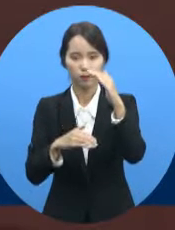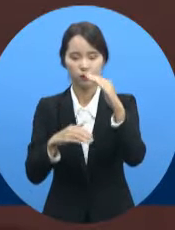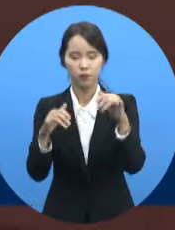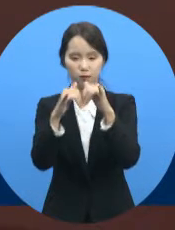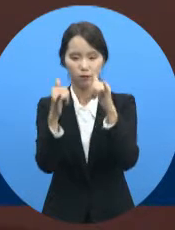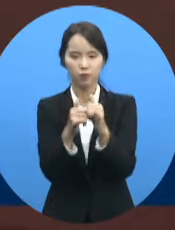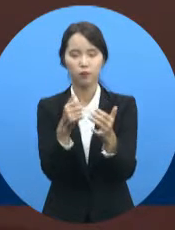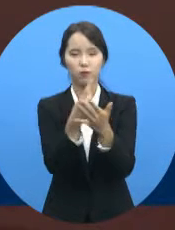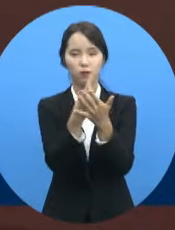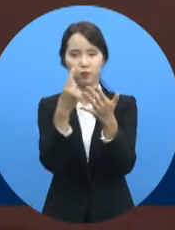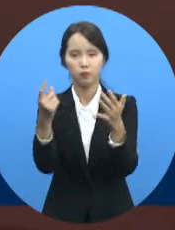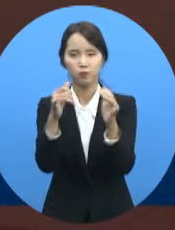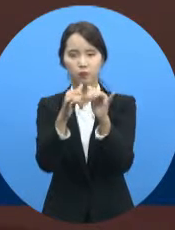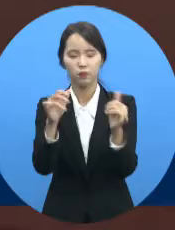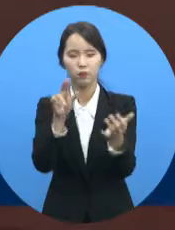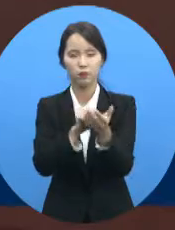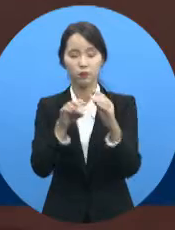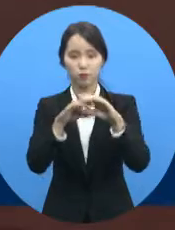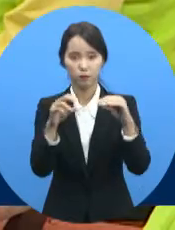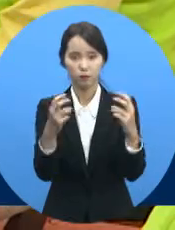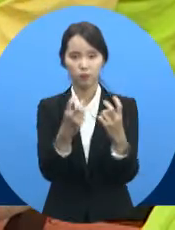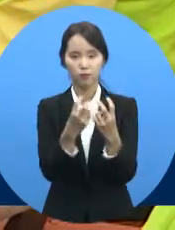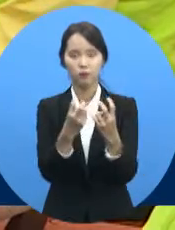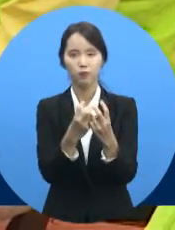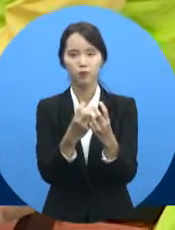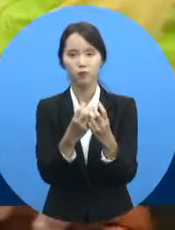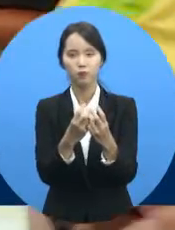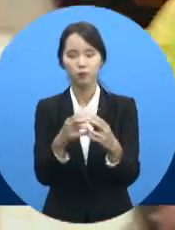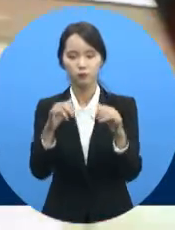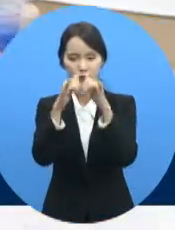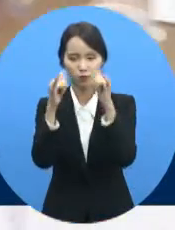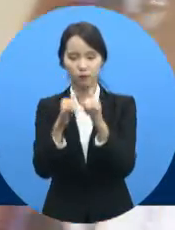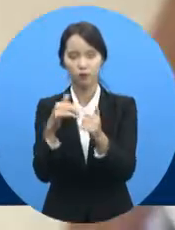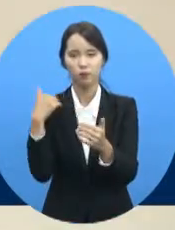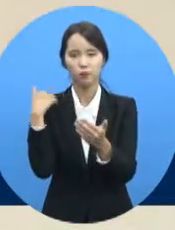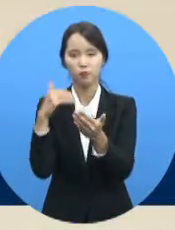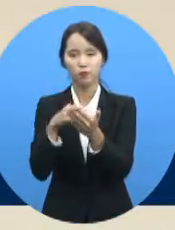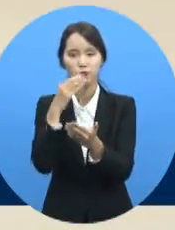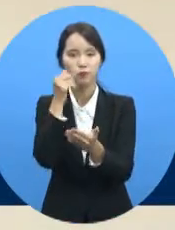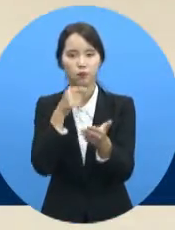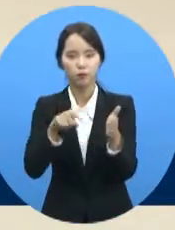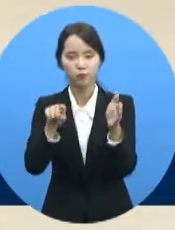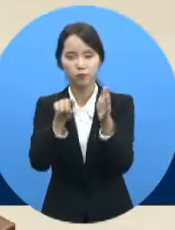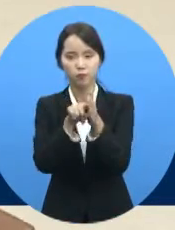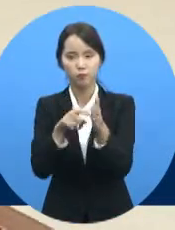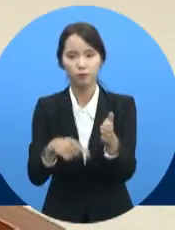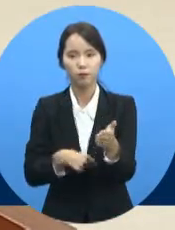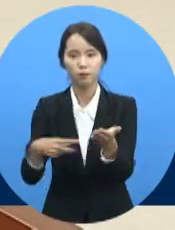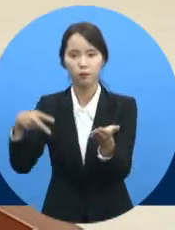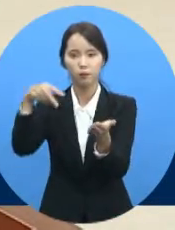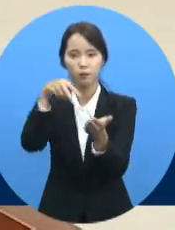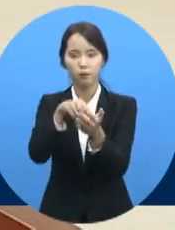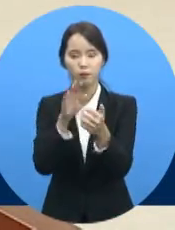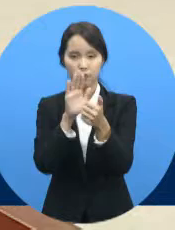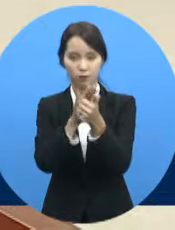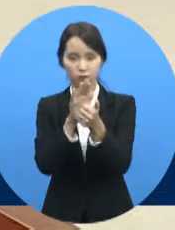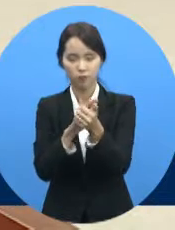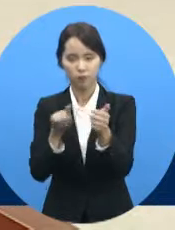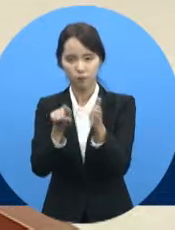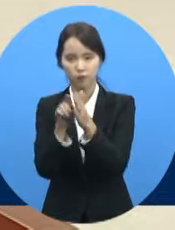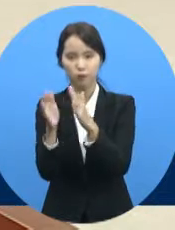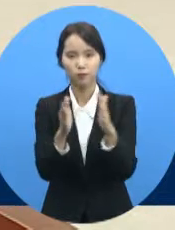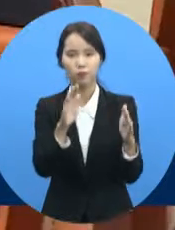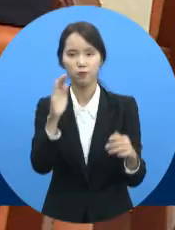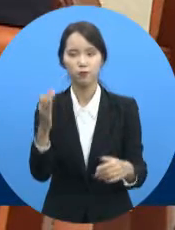이번 협약은 사회적 소외계층에 대한 문제점 해결 방안과 안정적인 사회복귀의 실현을 위한 일환으로 노숙인의